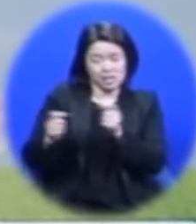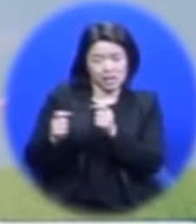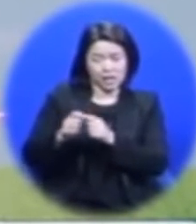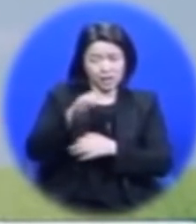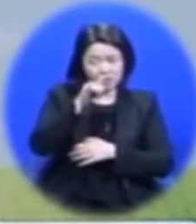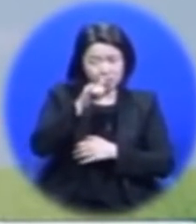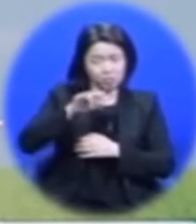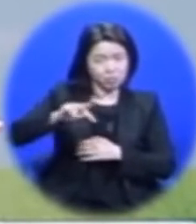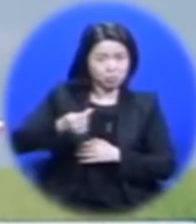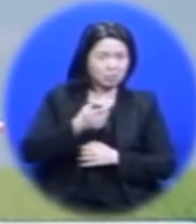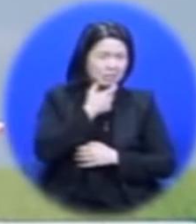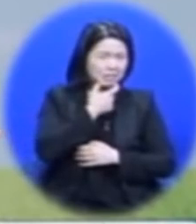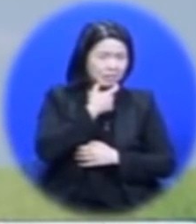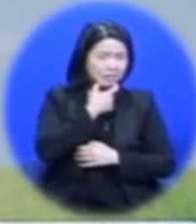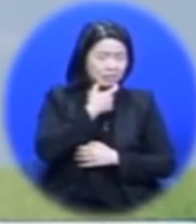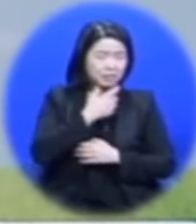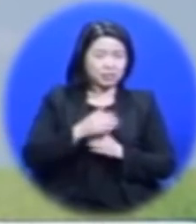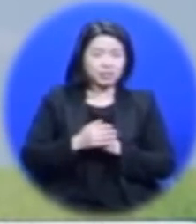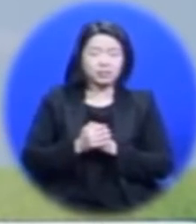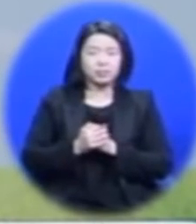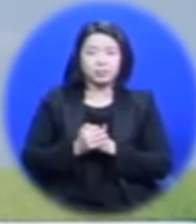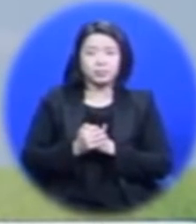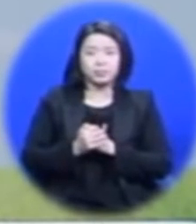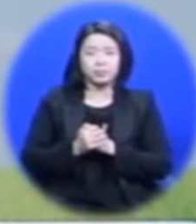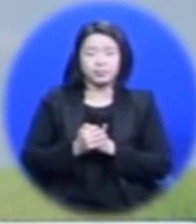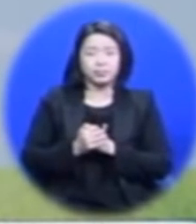있는 것도 싫어요.